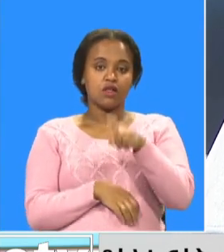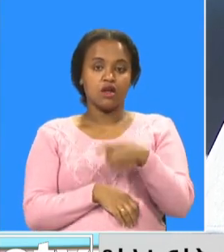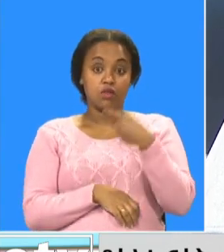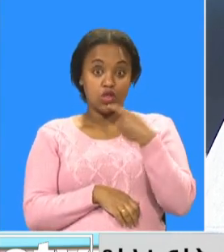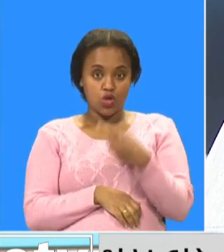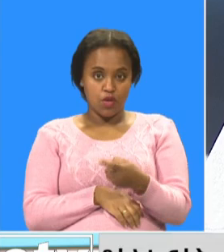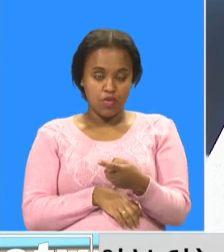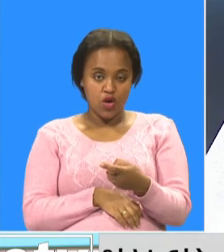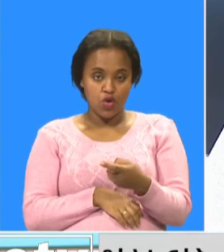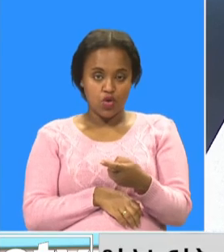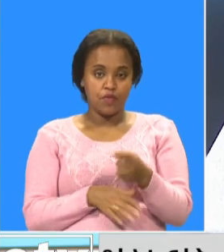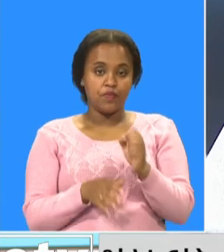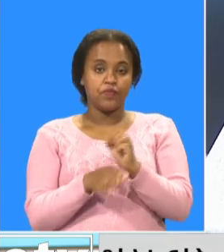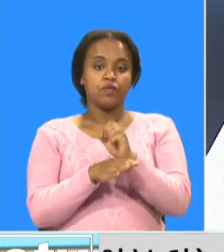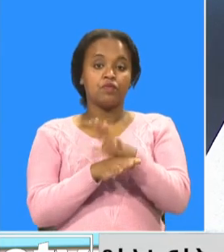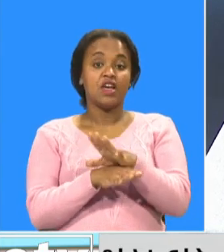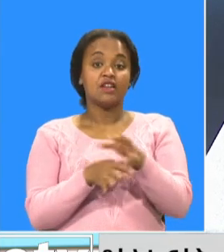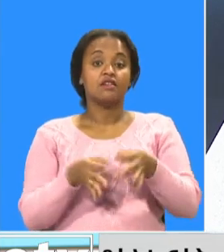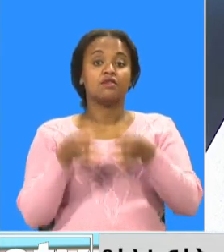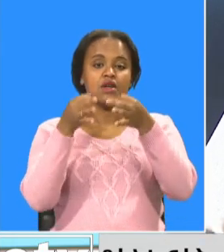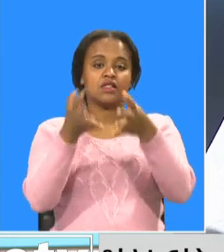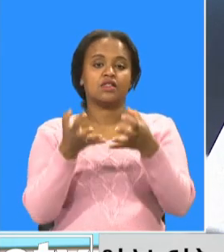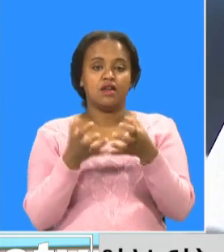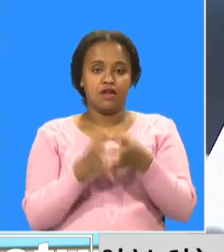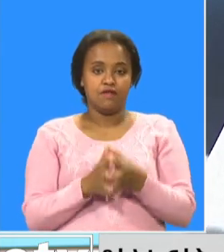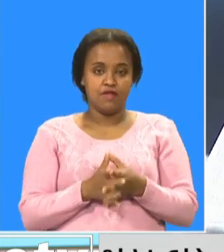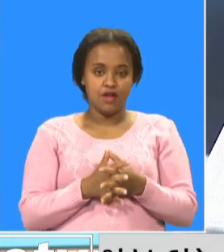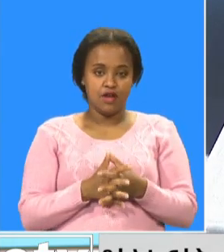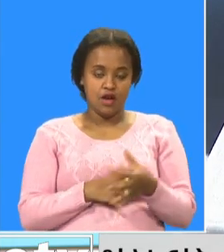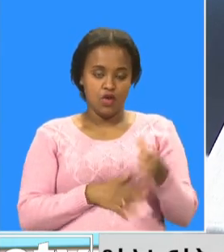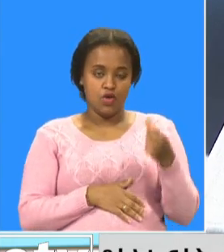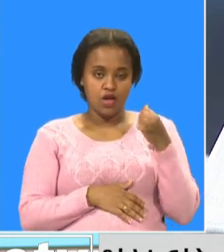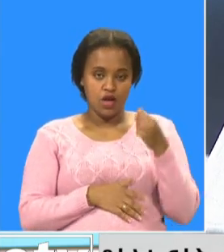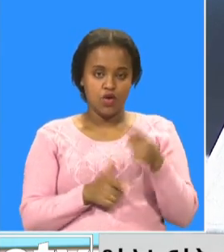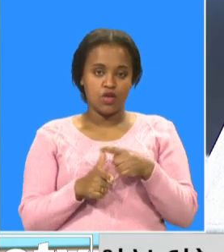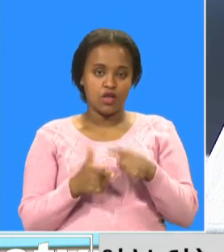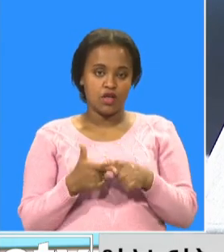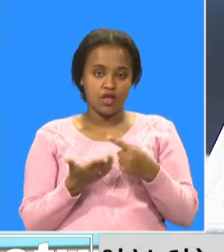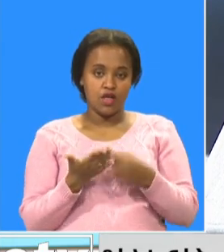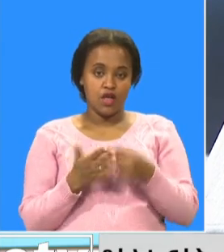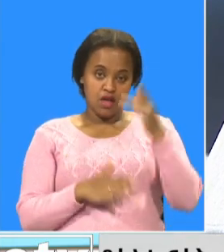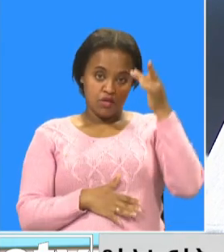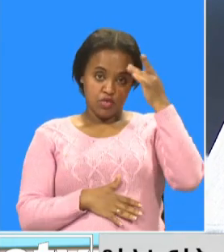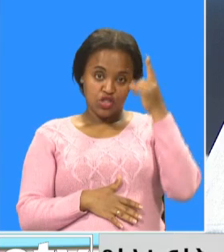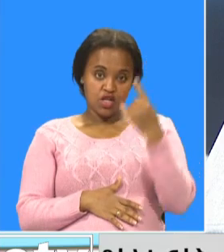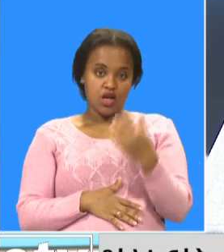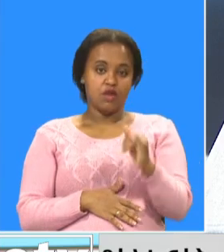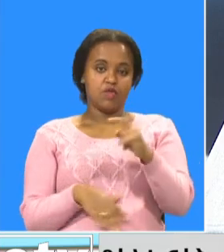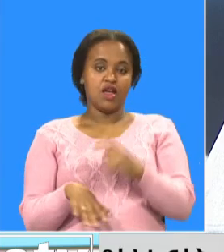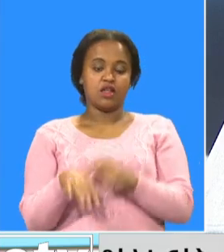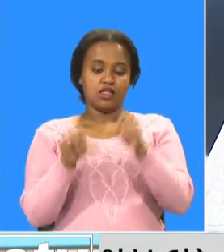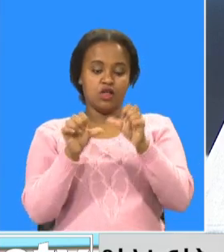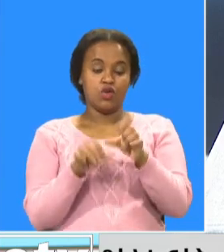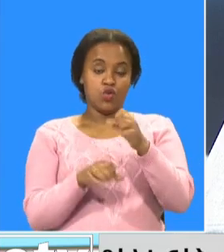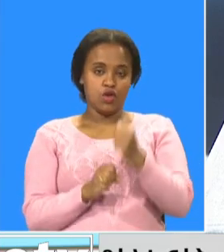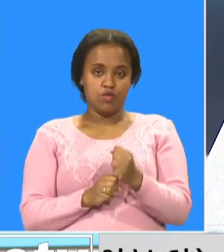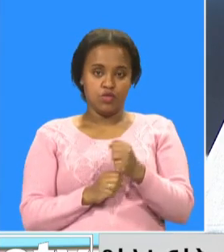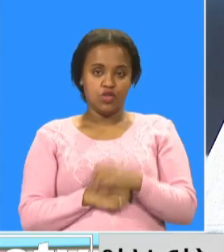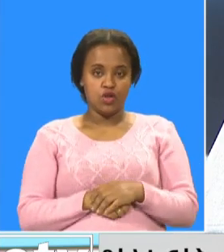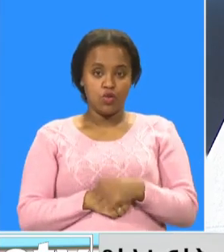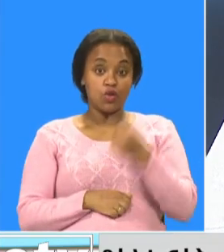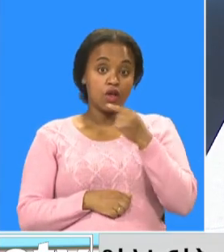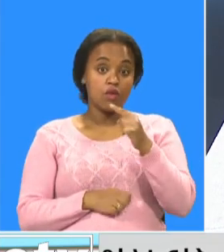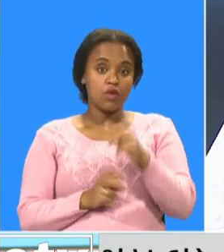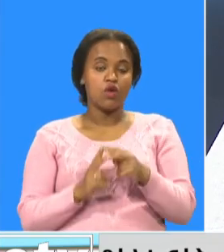የሚለውን መልእክት ማስተላለፍ እፈልጋለሁ። ሌላው እንግዲህ ይህ በሽታ ለምን ያህል ጊዜ ነው ሊቆይ የሚችለው